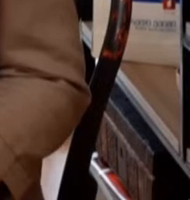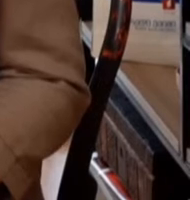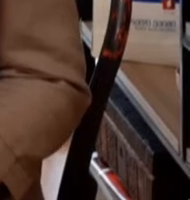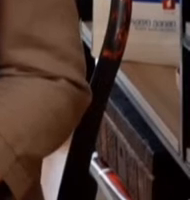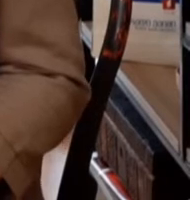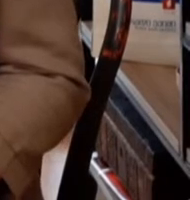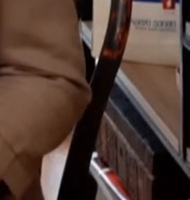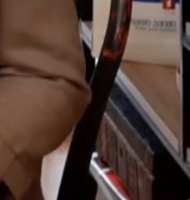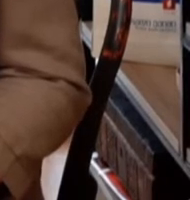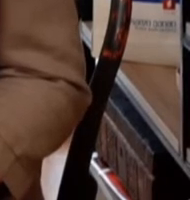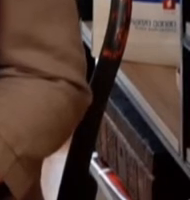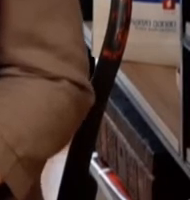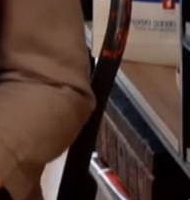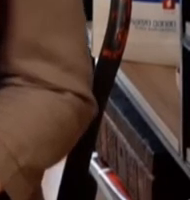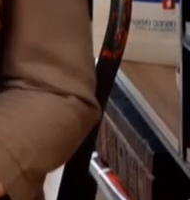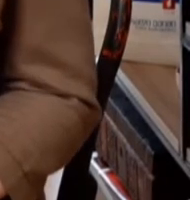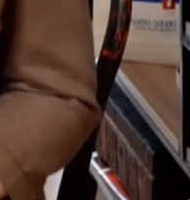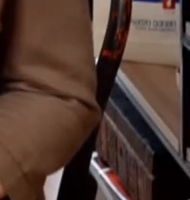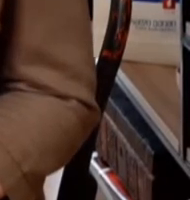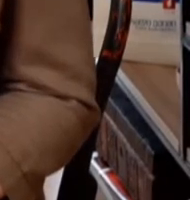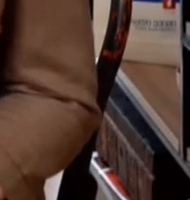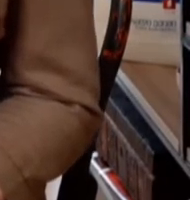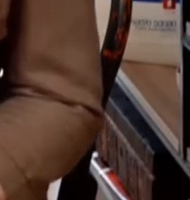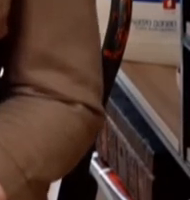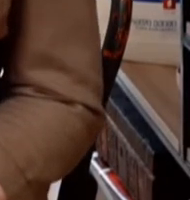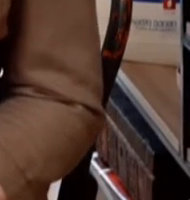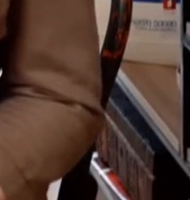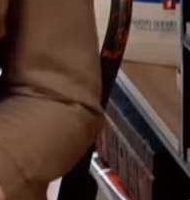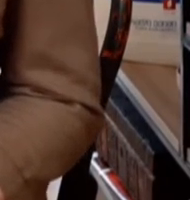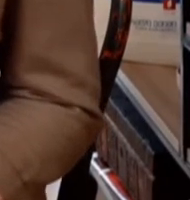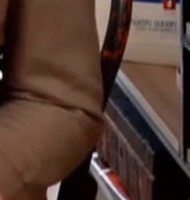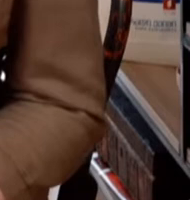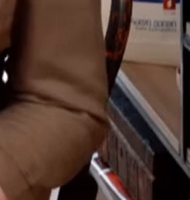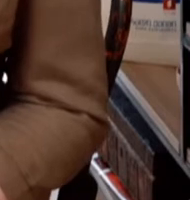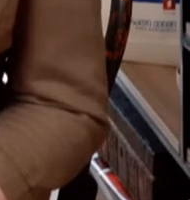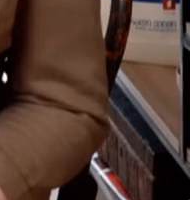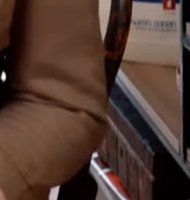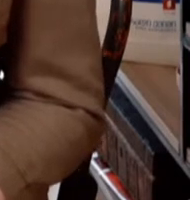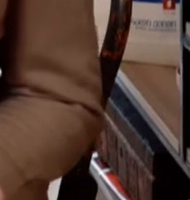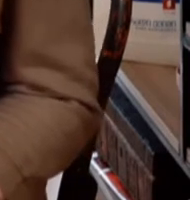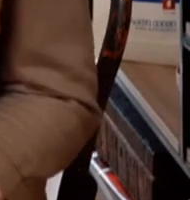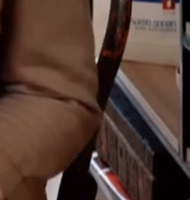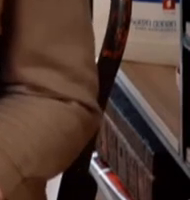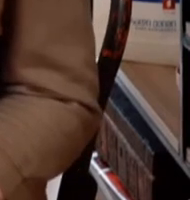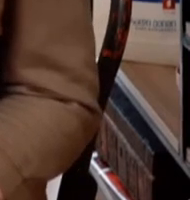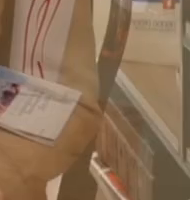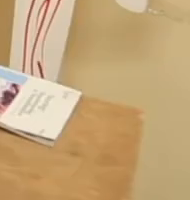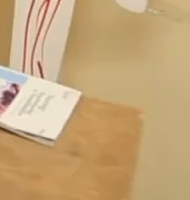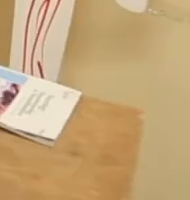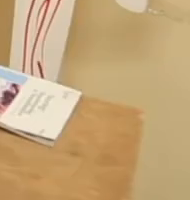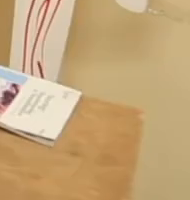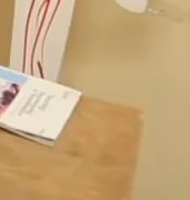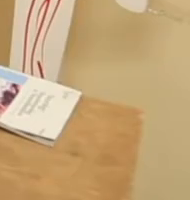ფრაზა, რომლითაც მე ვიწყებ გადაცემას. ფრაზა, რომლითაც თქვენს ოჯახებში სტუმრად მოვდივარ და ფრაზა, რომლითაც ჩვენი გადაცემის კონცეფციას